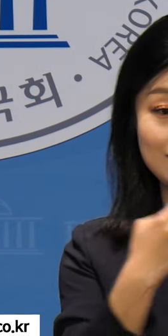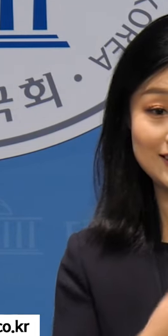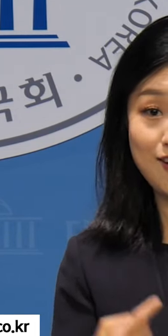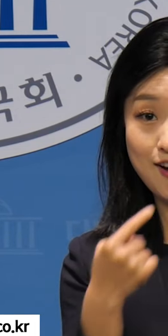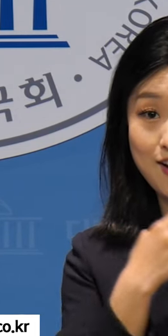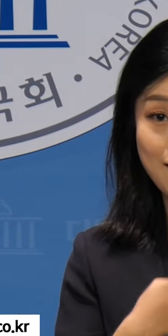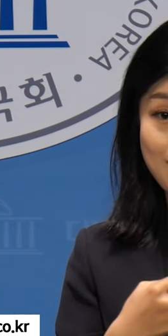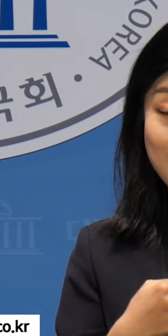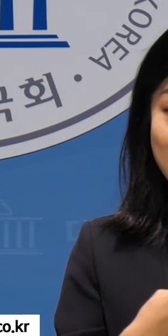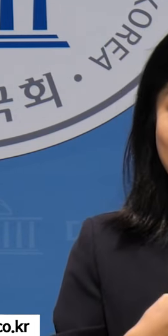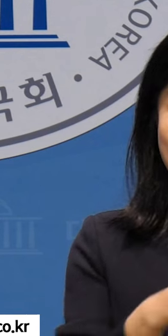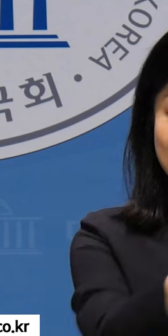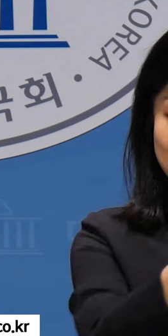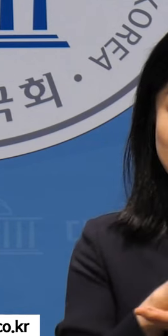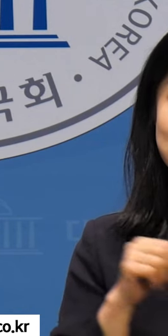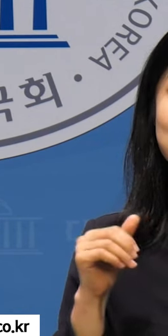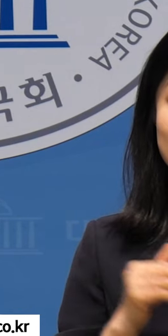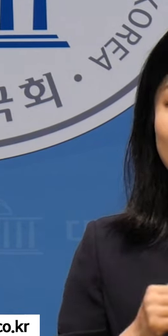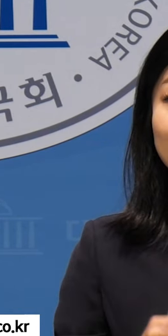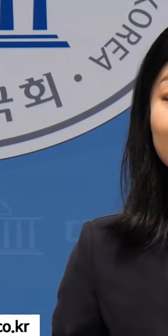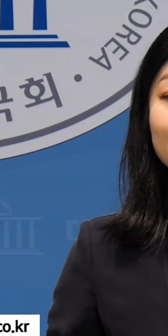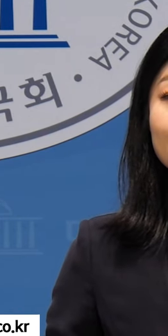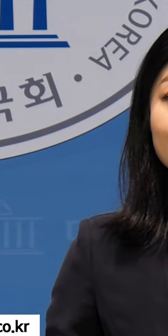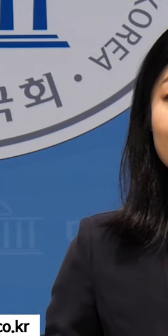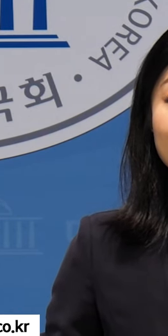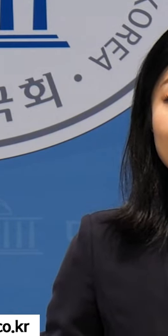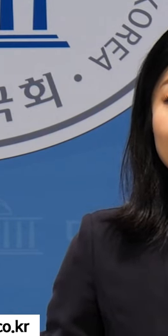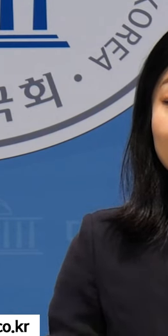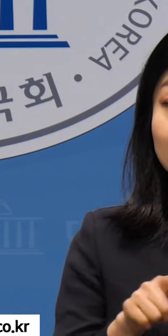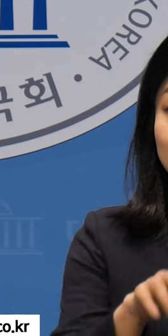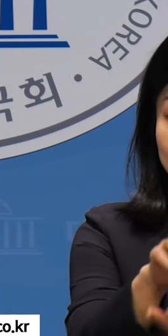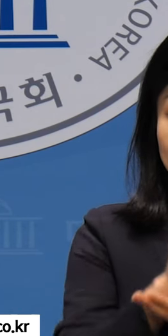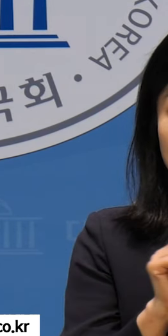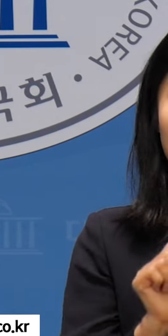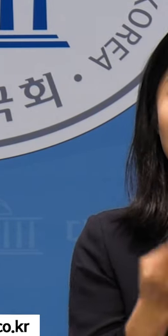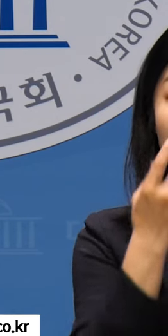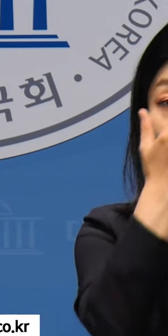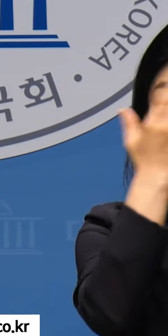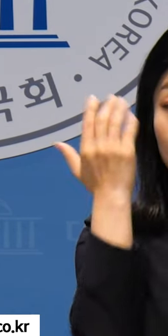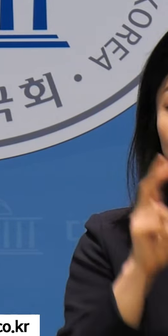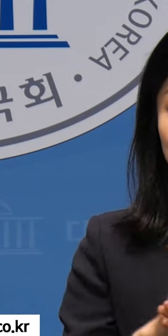신청하였고 다양한 목소리를 들을 수 있었습니다. 그 목소리들을 통해